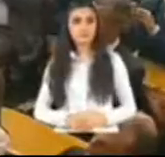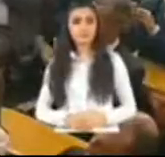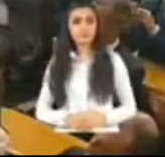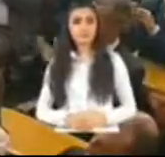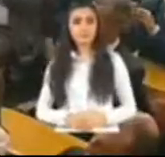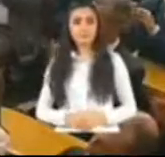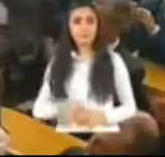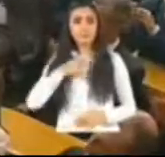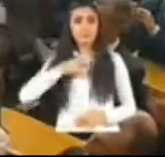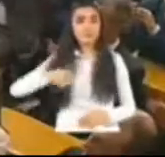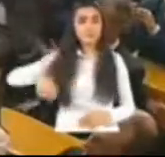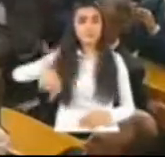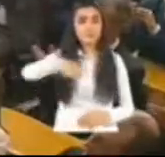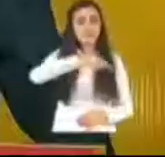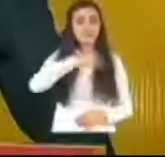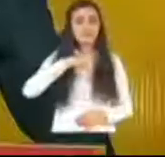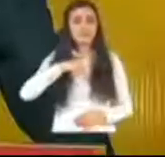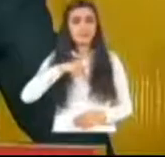Bizi